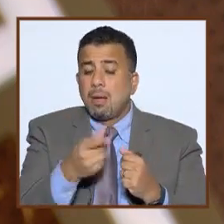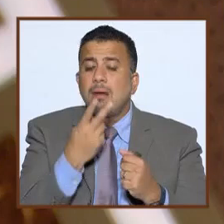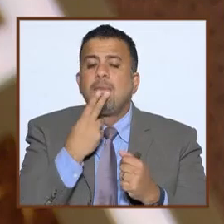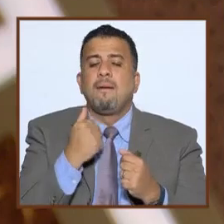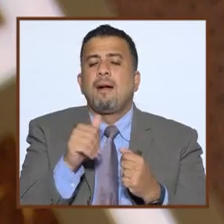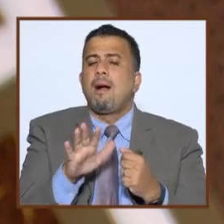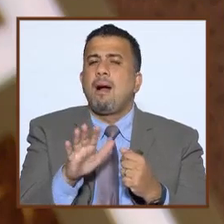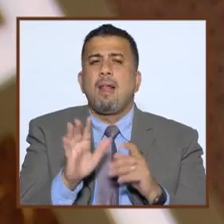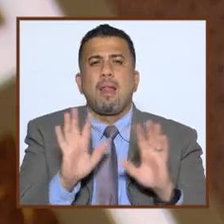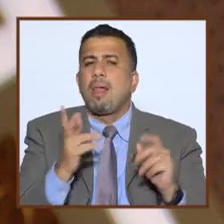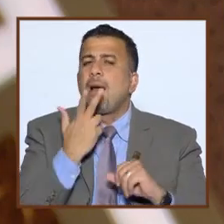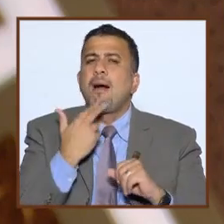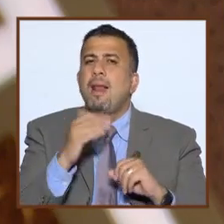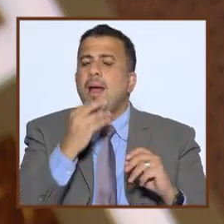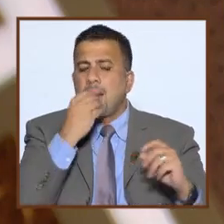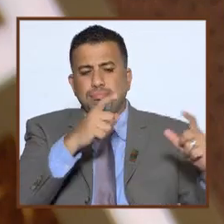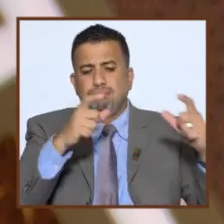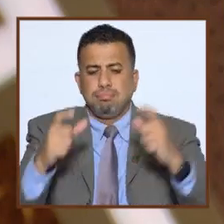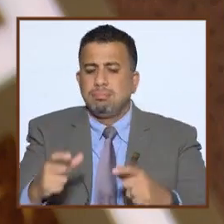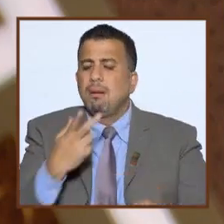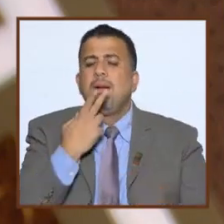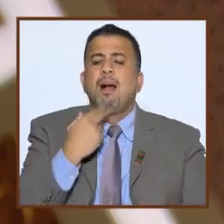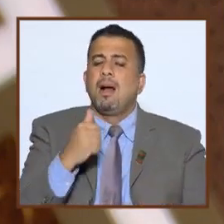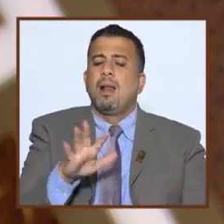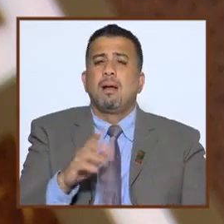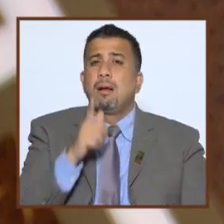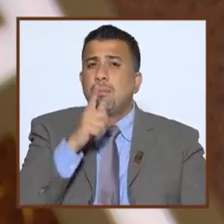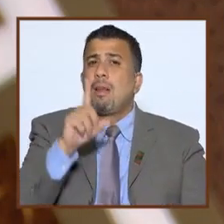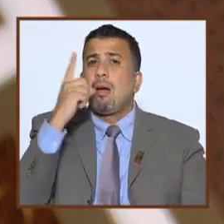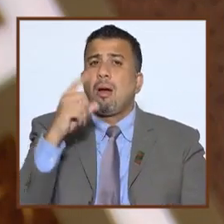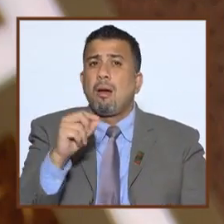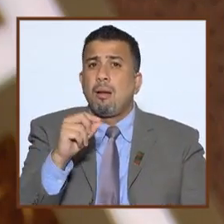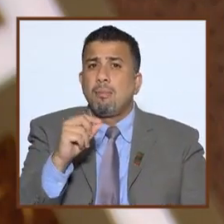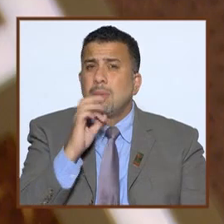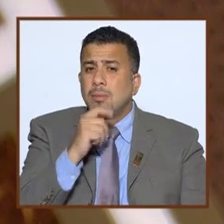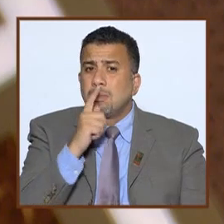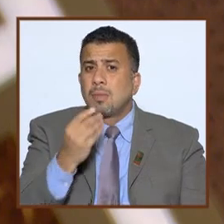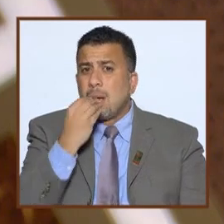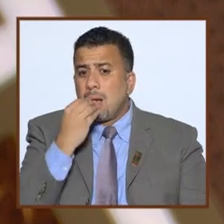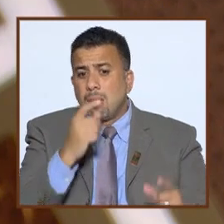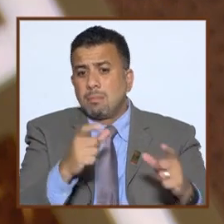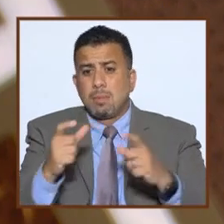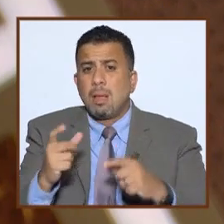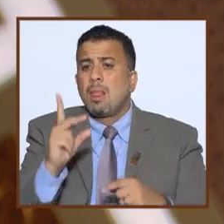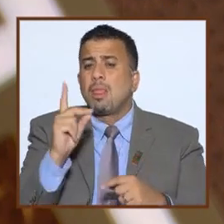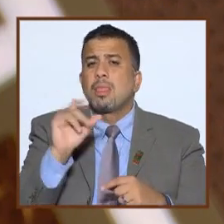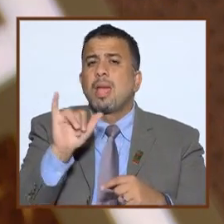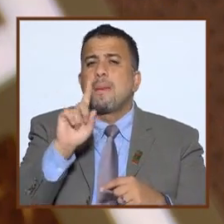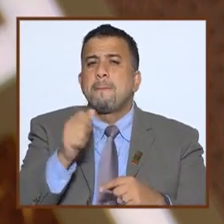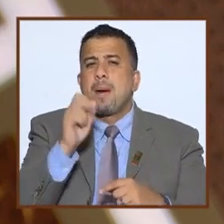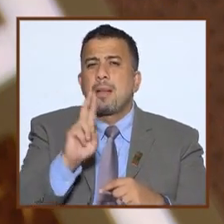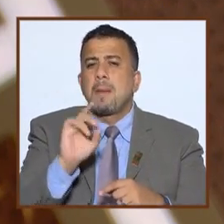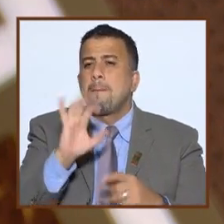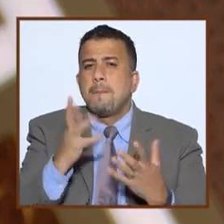والجواز والاباحه يقول الله جل وعلا والمن حرم زينه الله التي اخرج لعباده والطيبات من الرزق